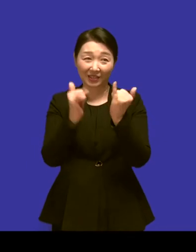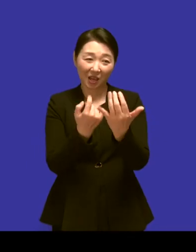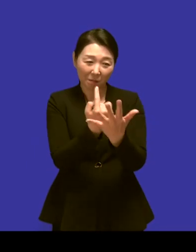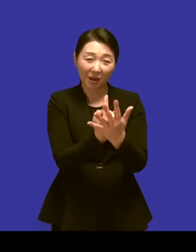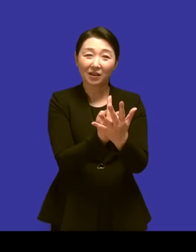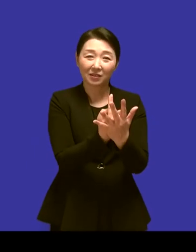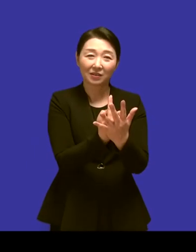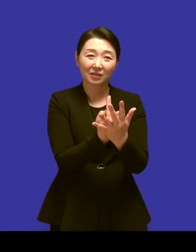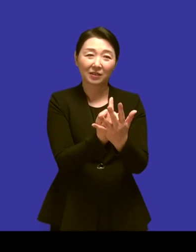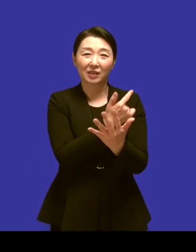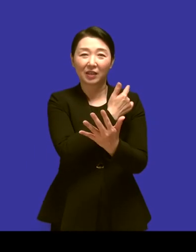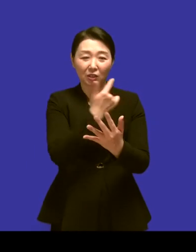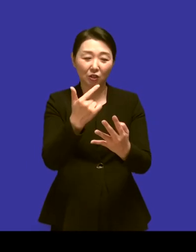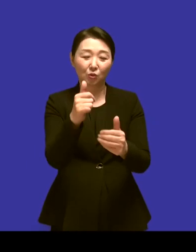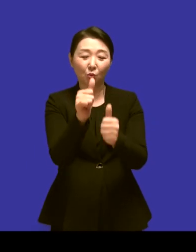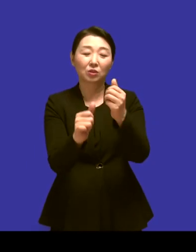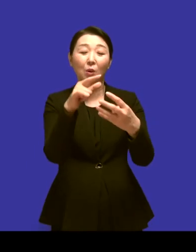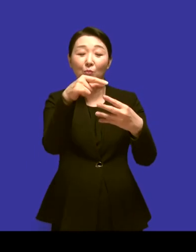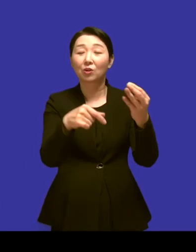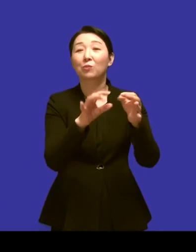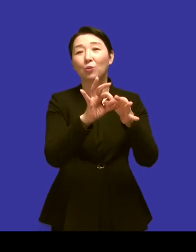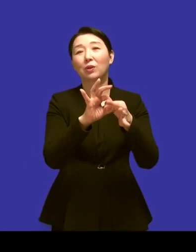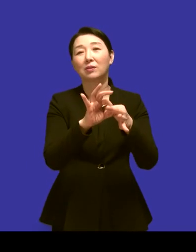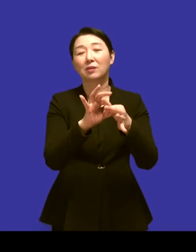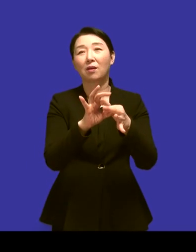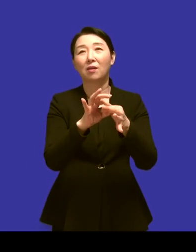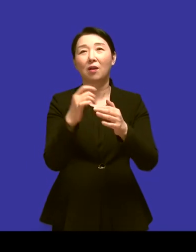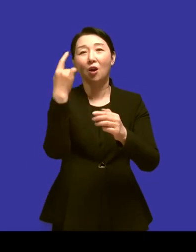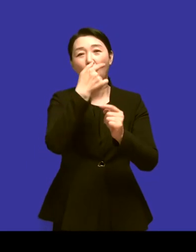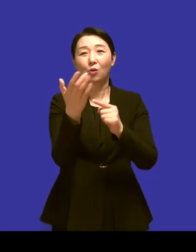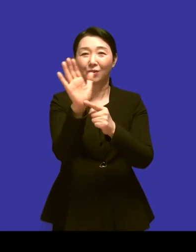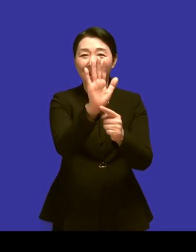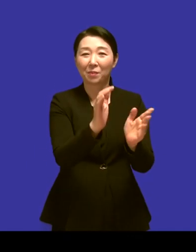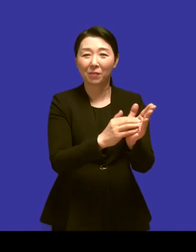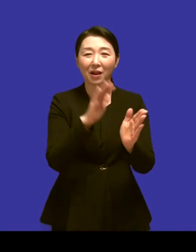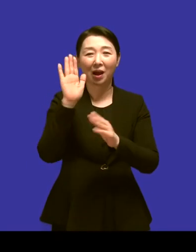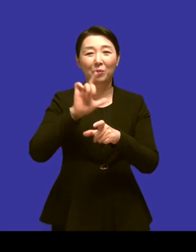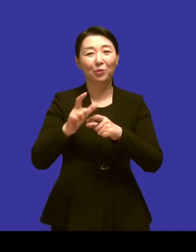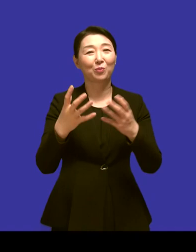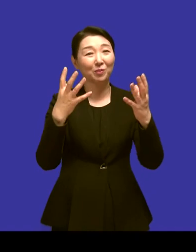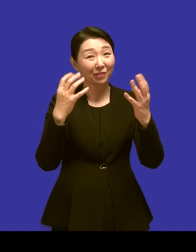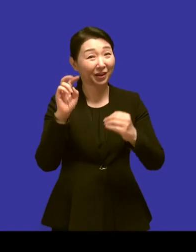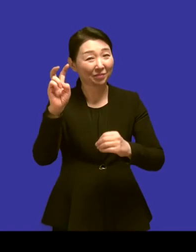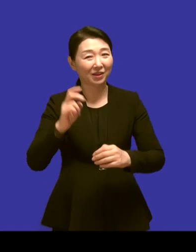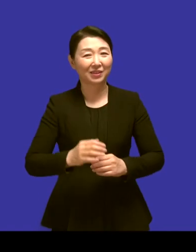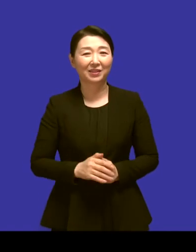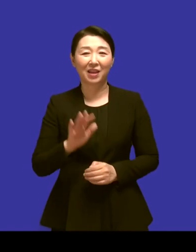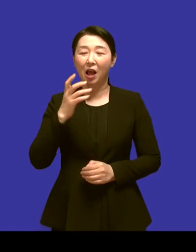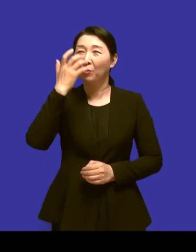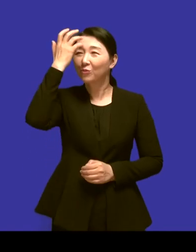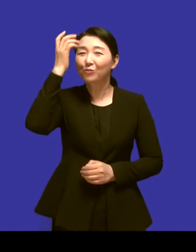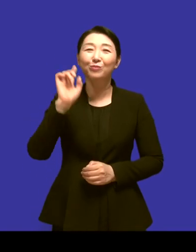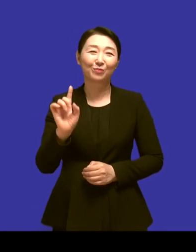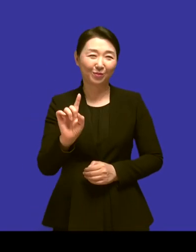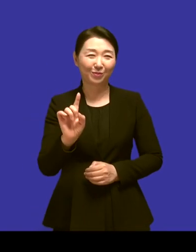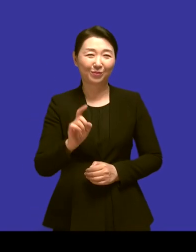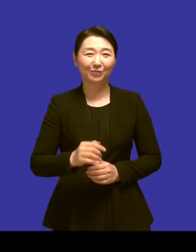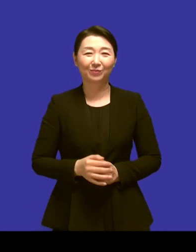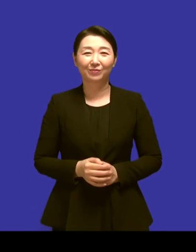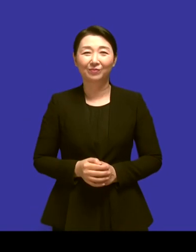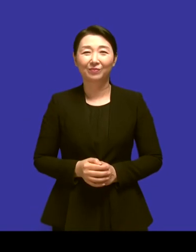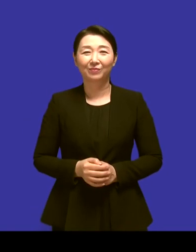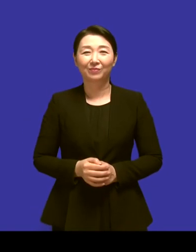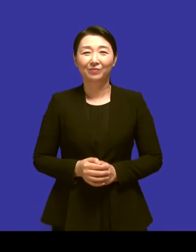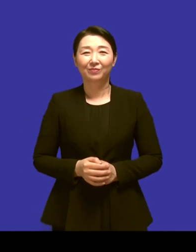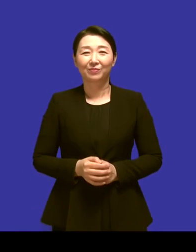쇼미더머니라는 큰 방송을 통해서 이름을 알리게 됐잖아요. 아 그렇게 됐죠. 예, 앞으로 더 고민이 많고 꿈꾸고 있는 것들이 많을 것 같아요. 아